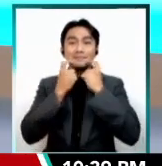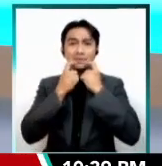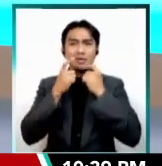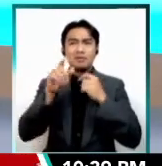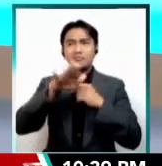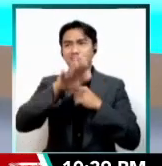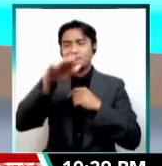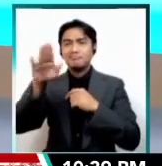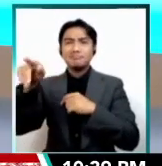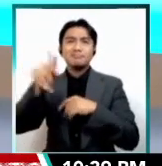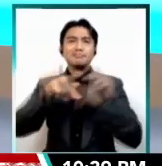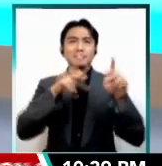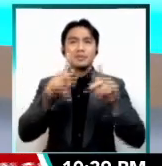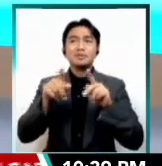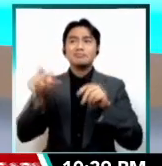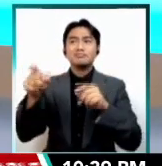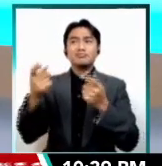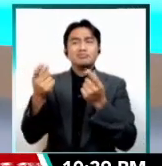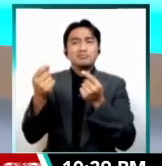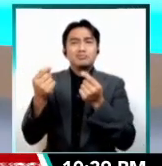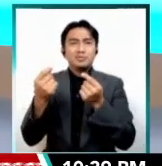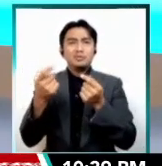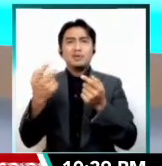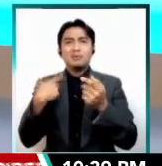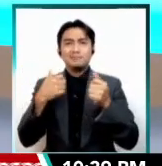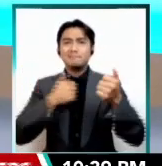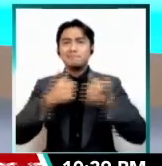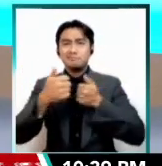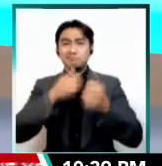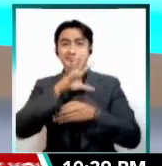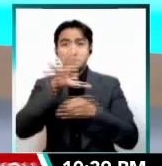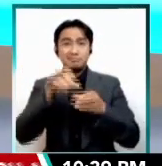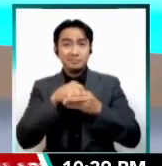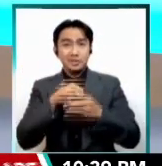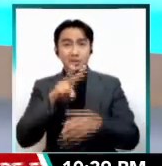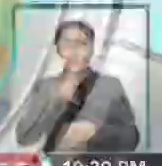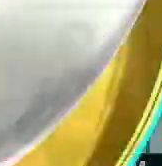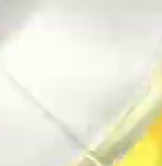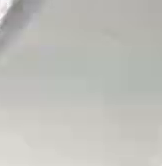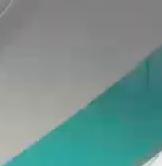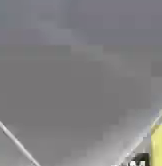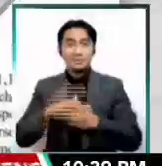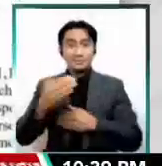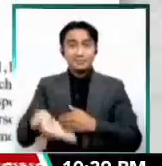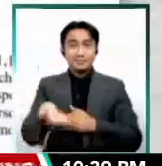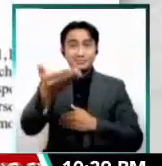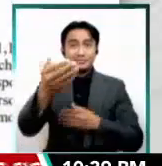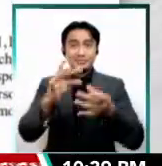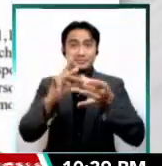umaasang tatakbo siya sa eleksyon 2022. May report si Mav Gonzalez.